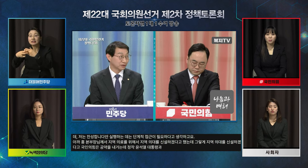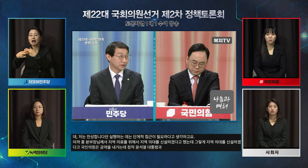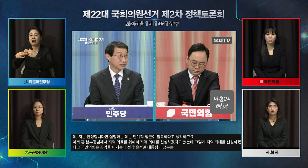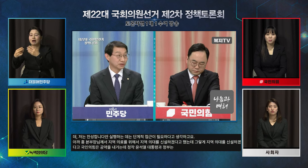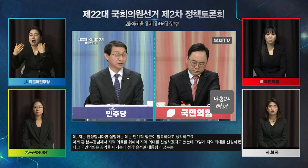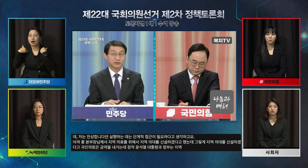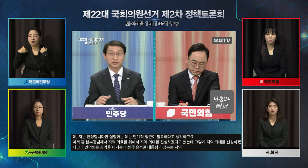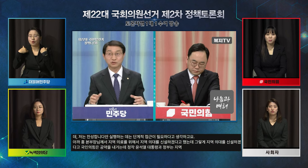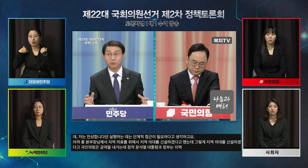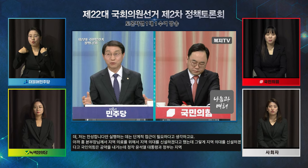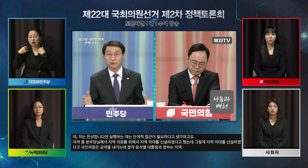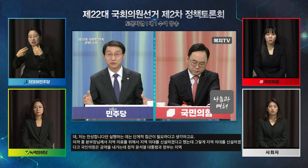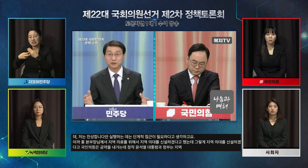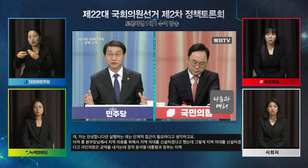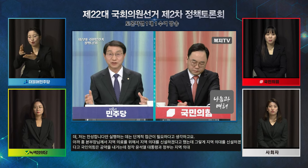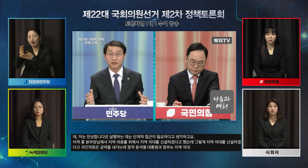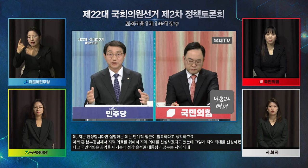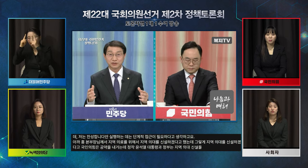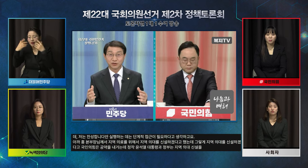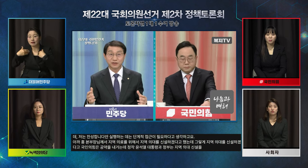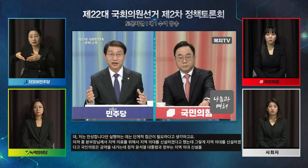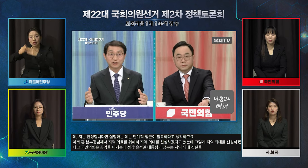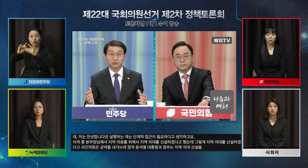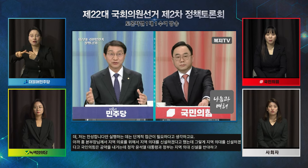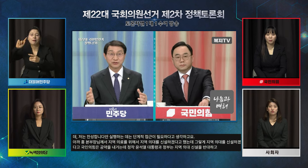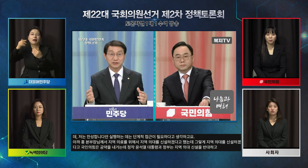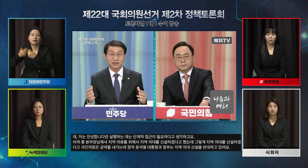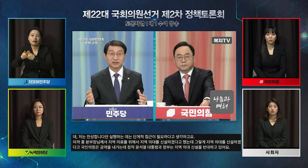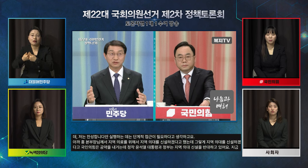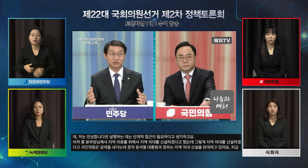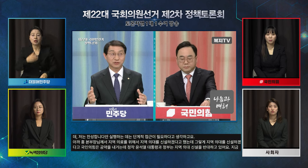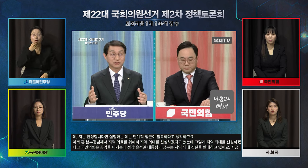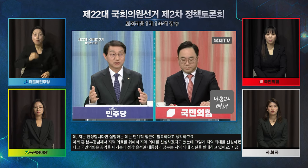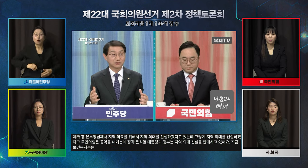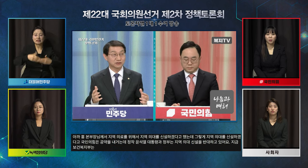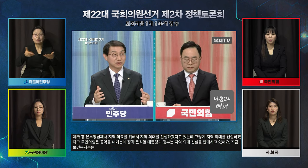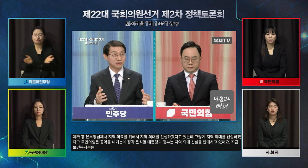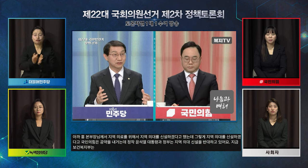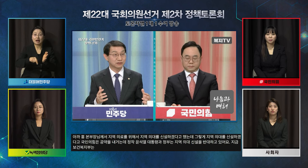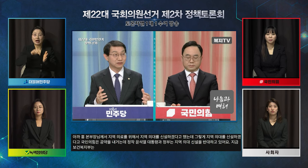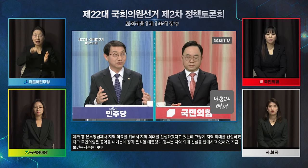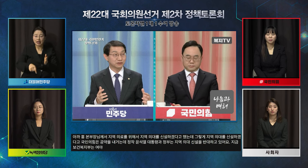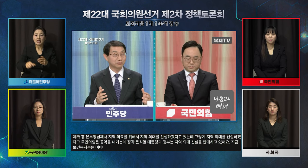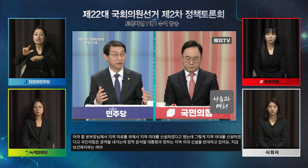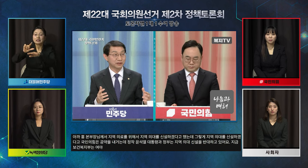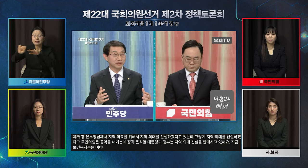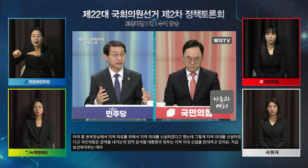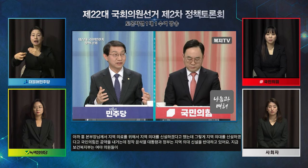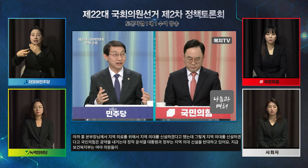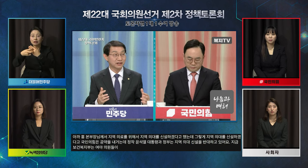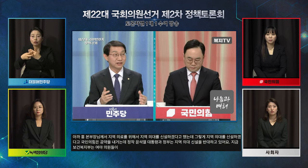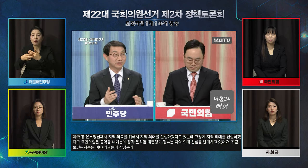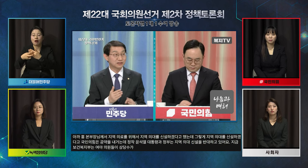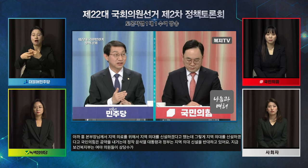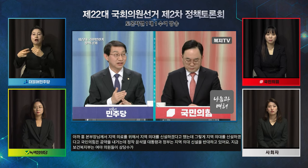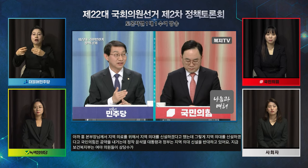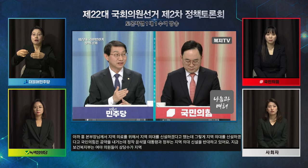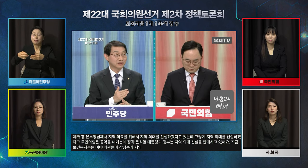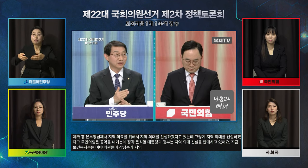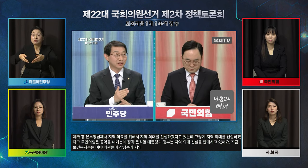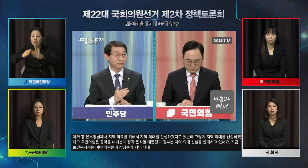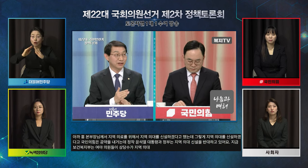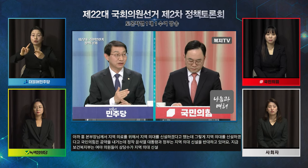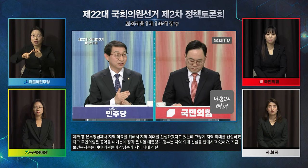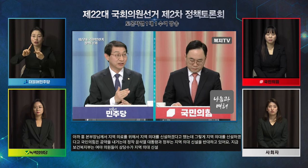있어요. 지금 현재 보건복지위원회는 여야 의원들이 상당수가 지역 의대 신설을 위한 법안을 냈는데 일체